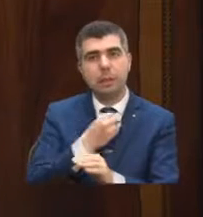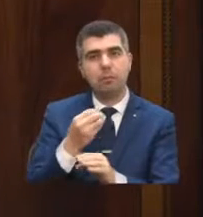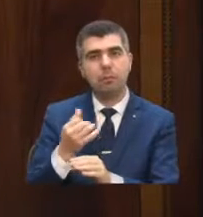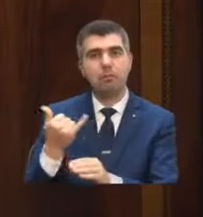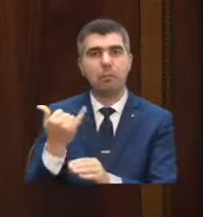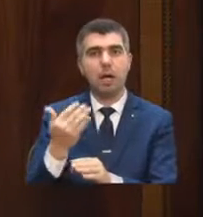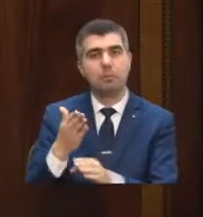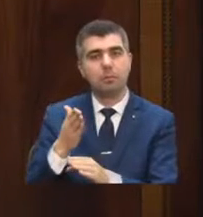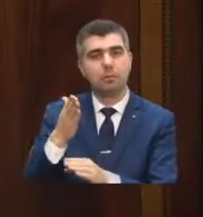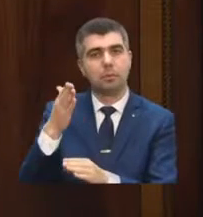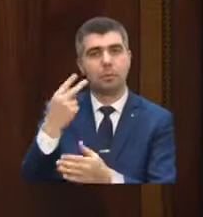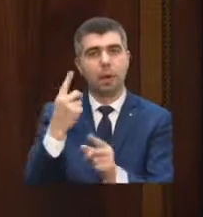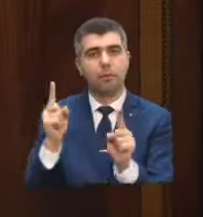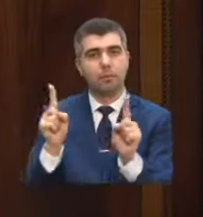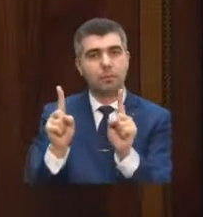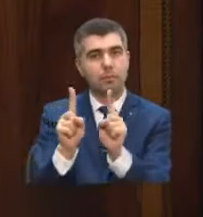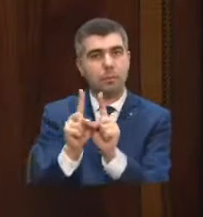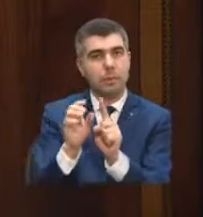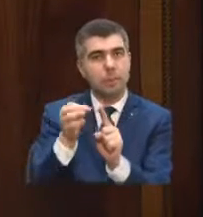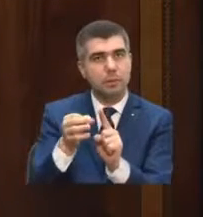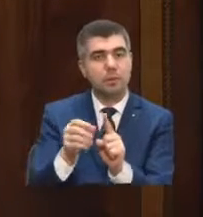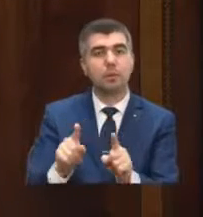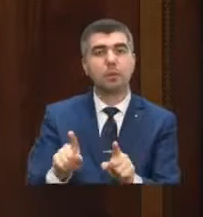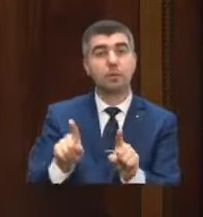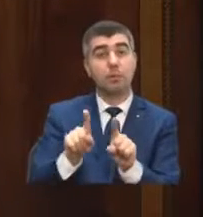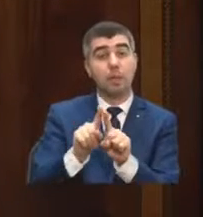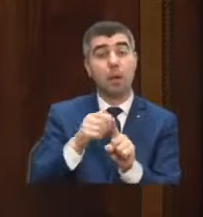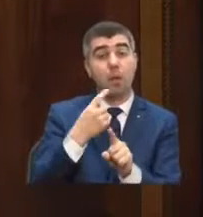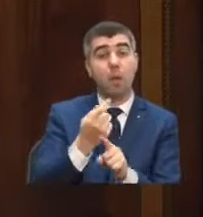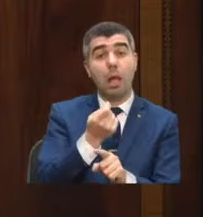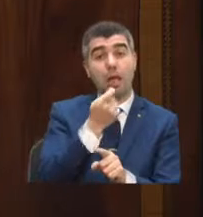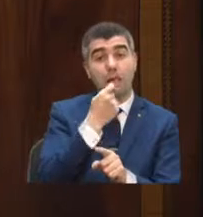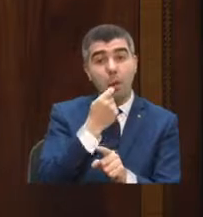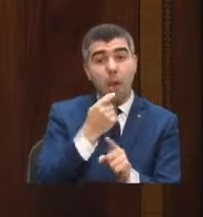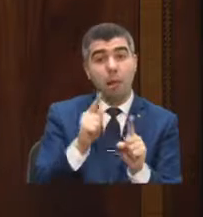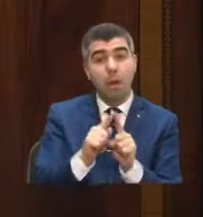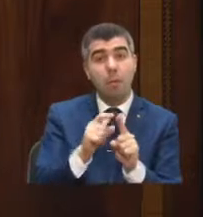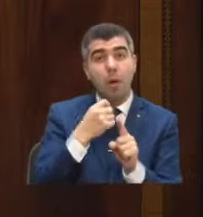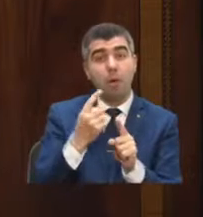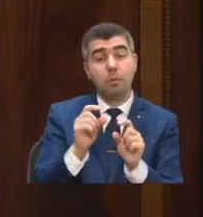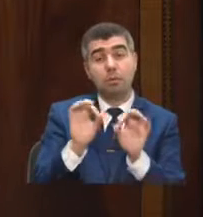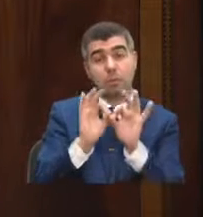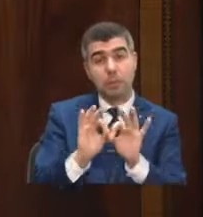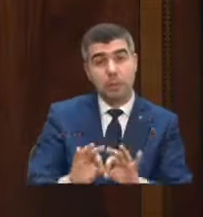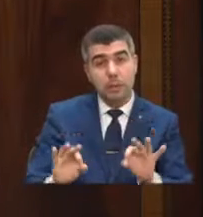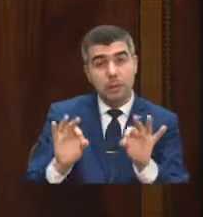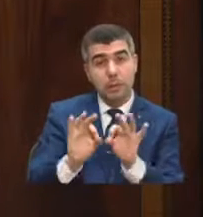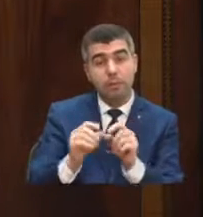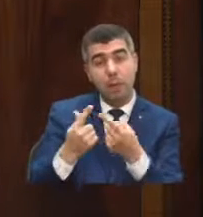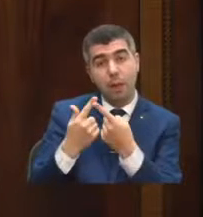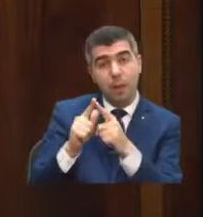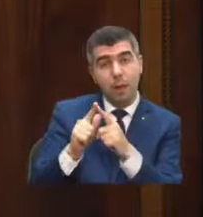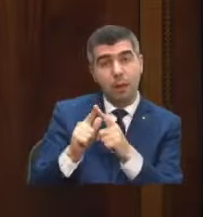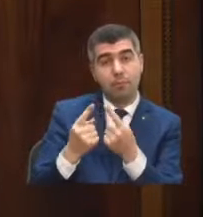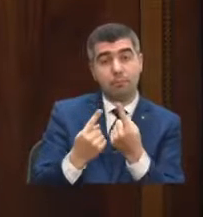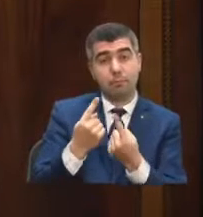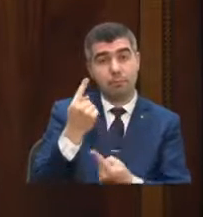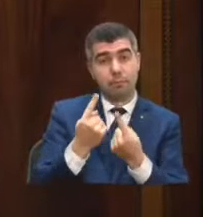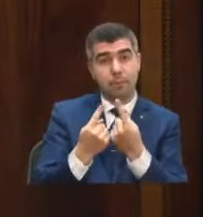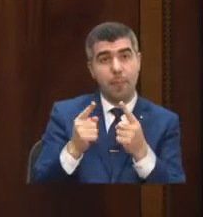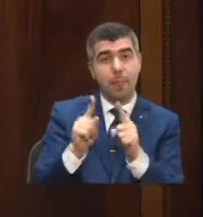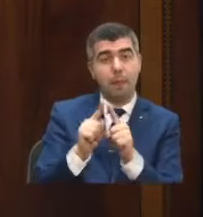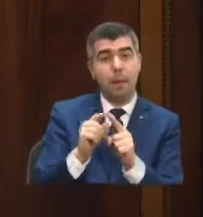هناك تطوير ديال نسبه المقاومه، استعمال هذا الدواء بدون عقلنه كيعطي مقاومه، ومن مرض حميد